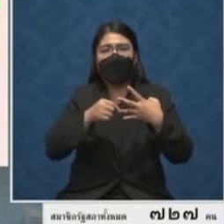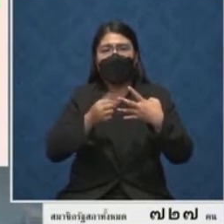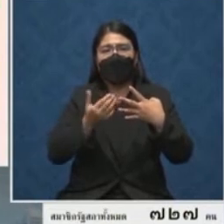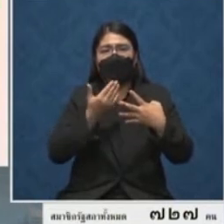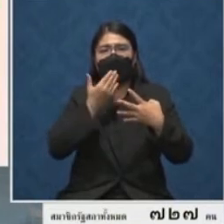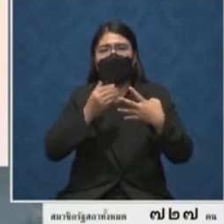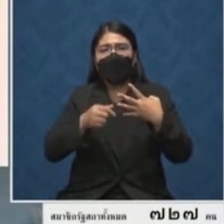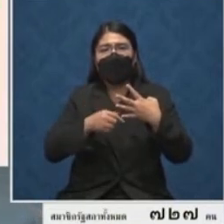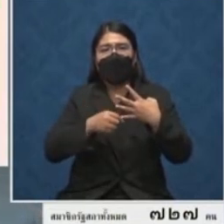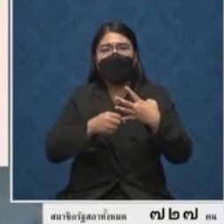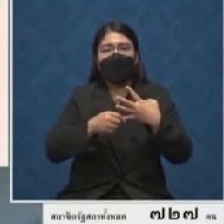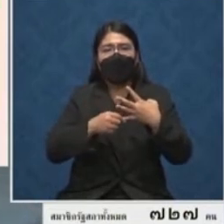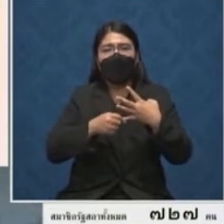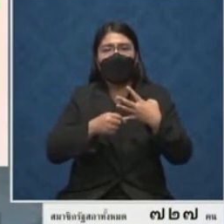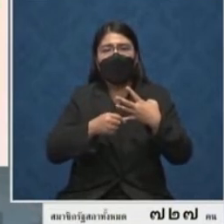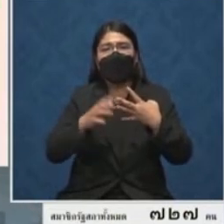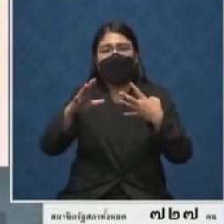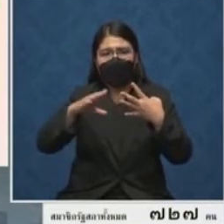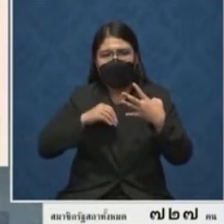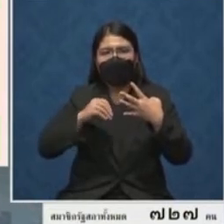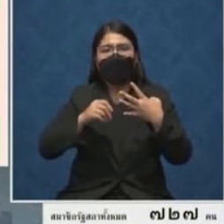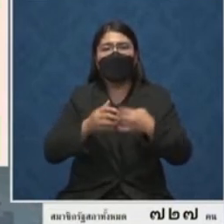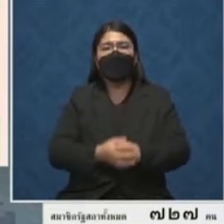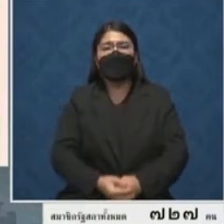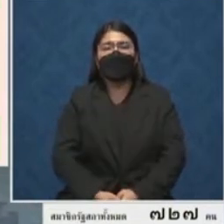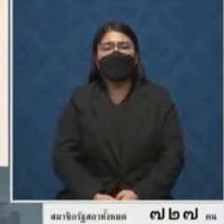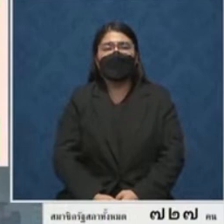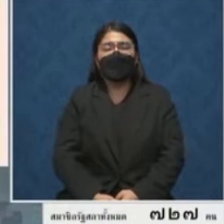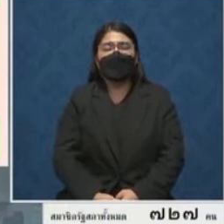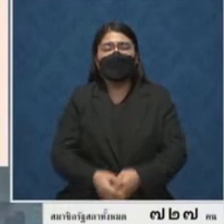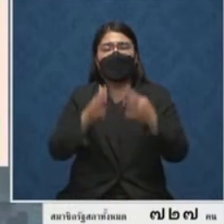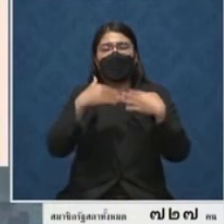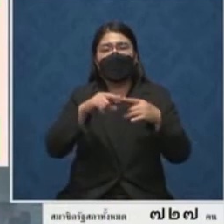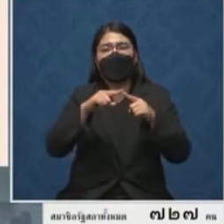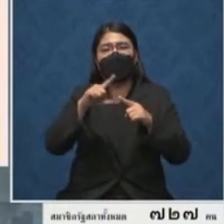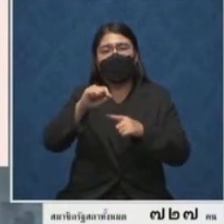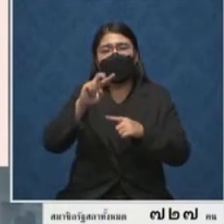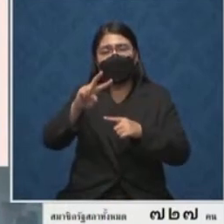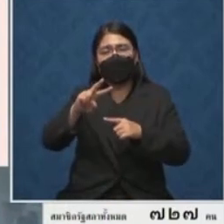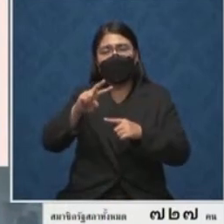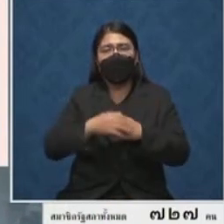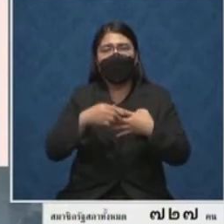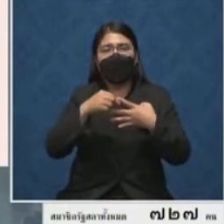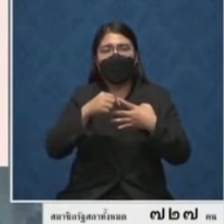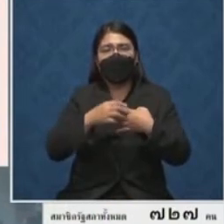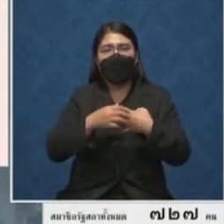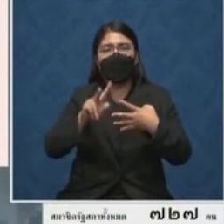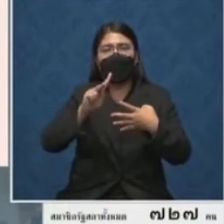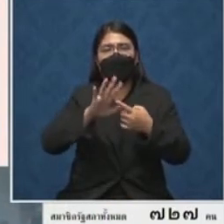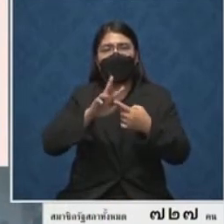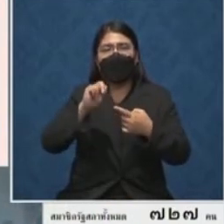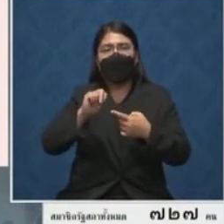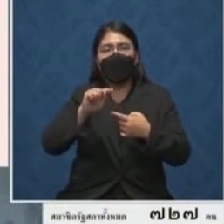เสียง4รับหลักการ 22นางสาวการกนิษฐ์แห้วสันต